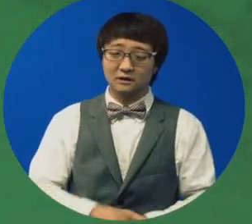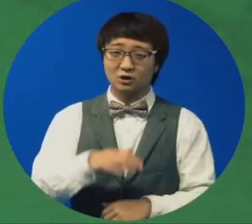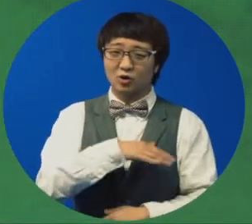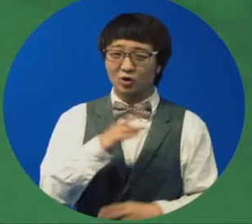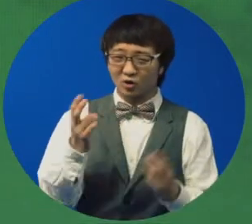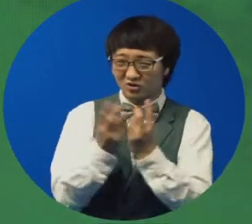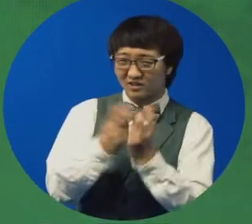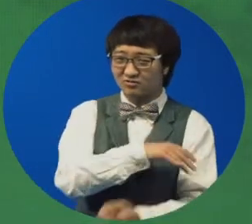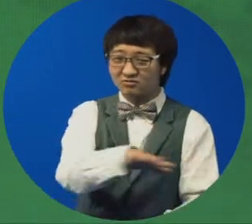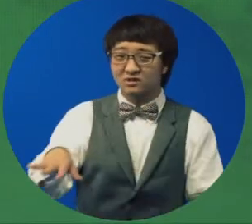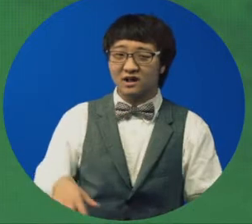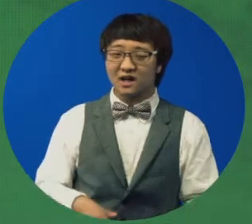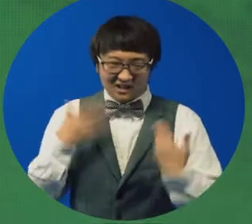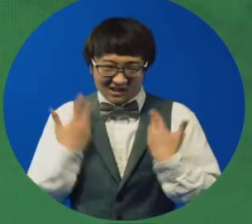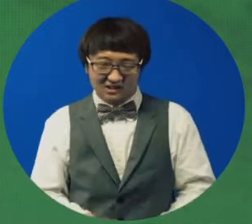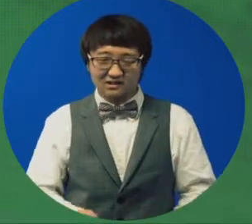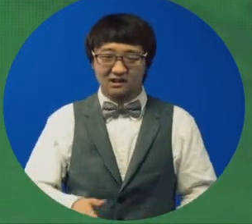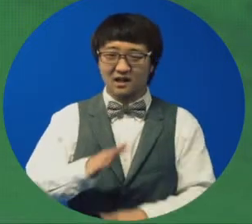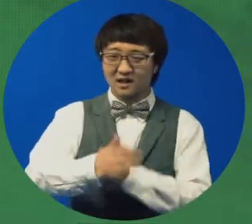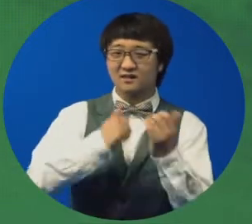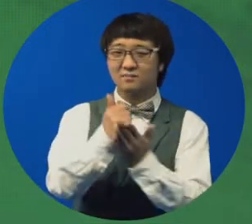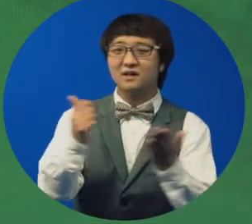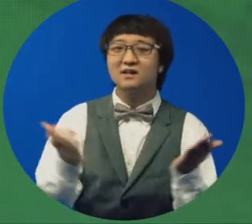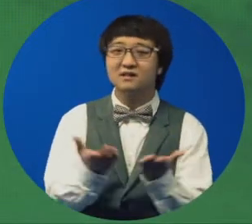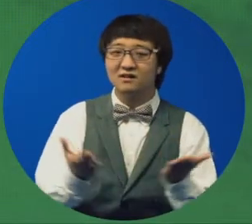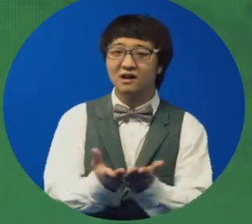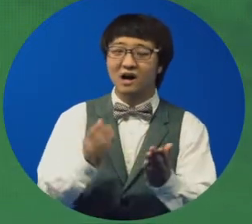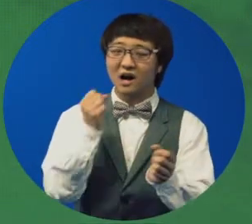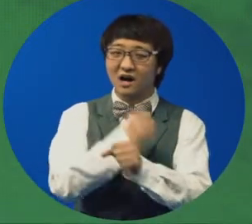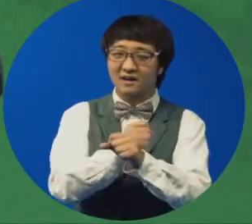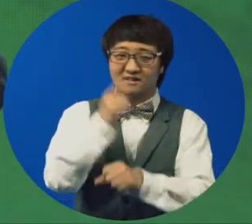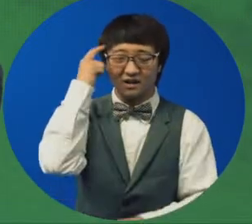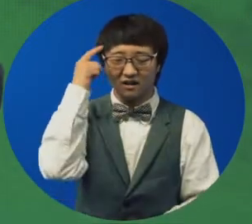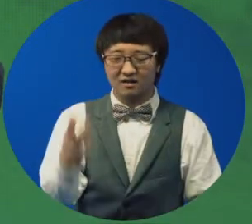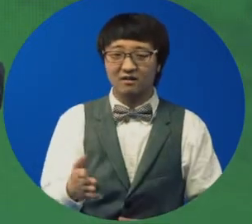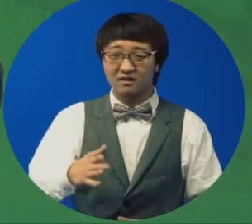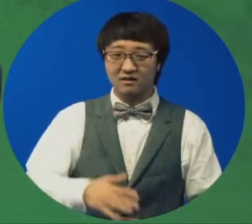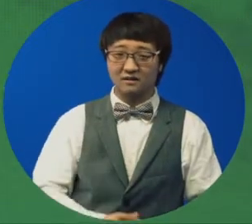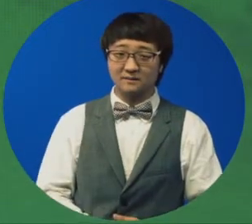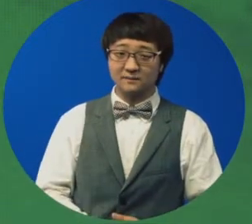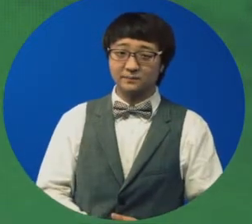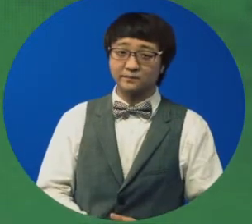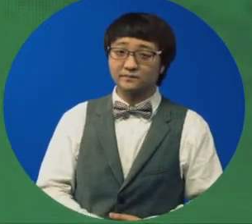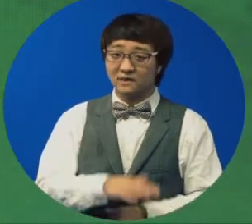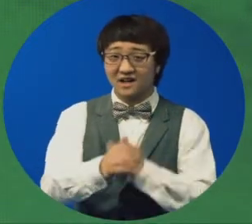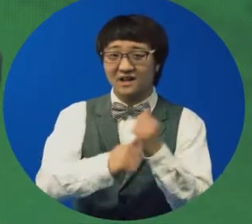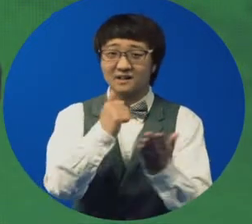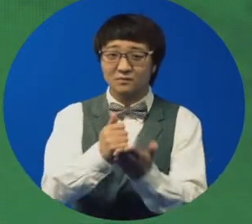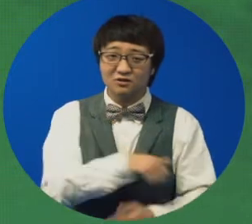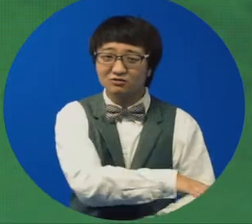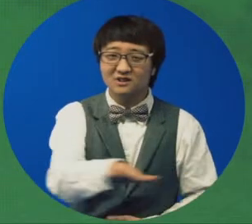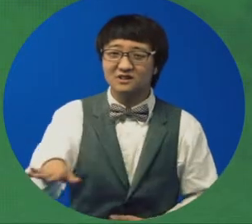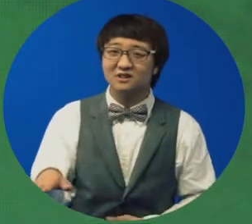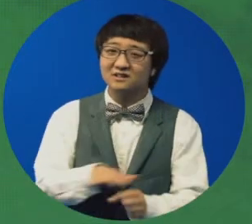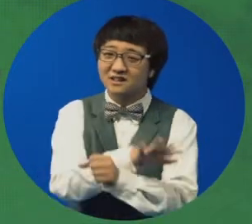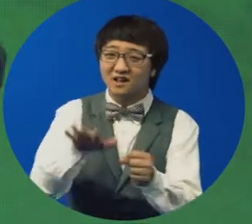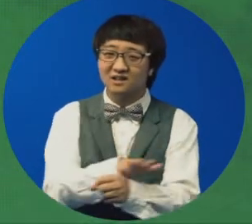하겠습니까? 그럼에도 불구하고 하나님이 우리를 받으시는 이유가 딱 한 가지 있다면 하나님이 우리를 사랑하시기